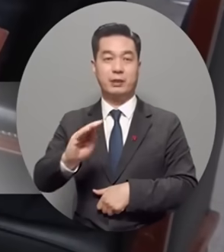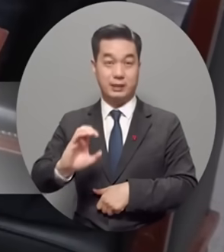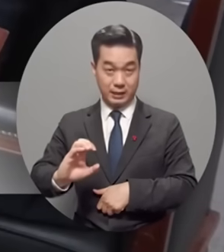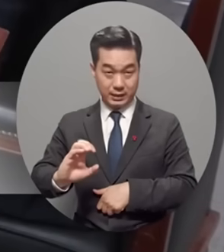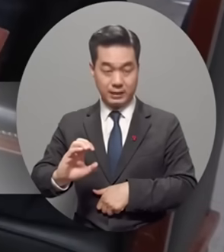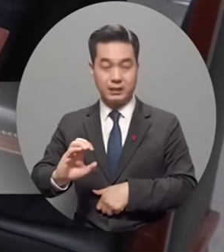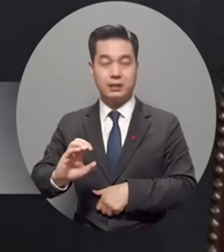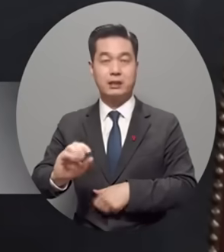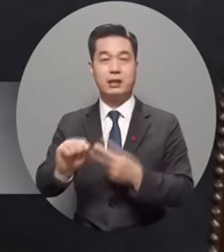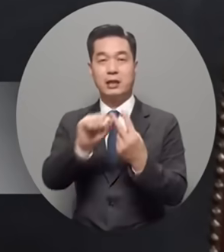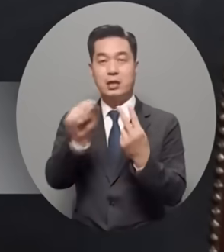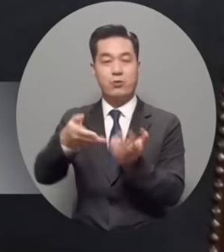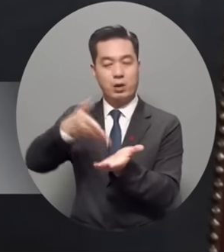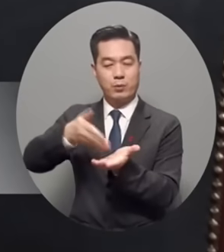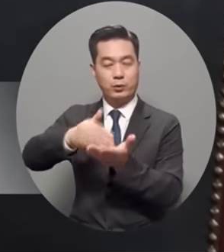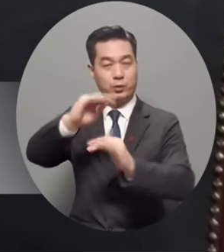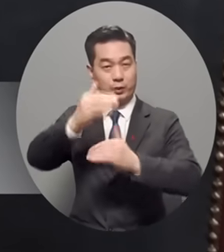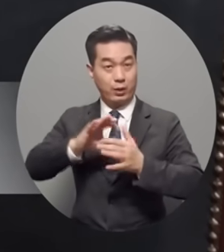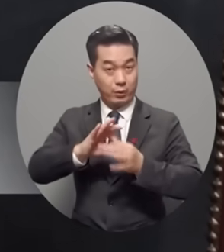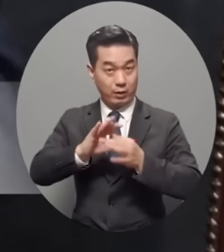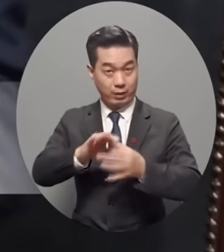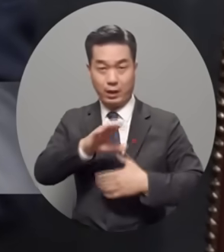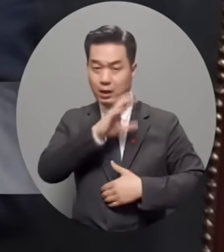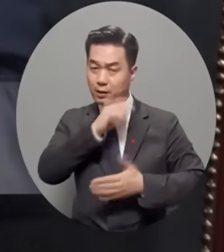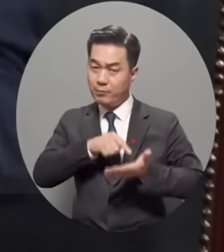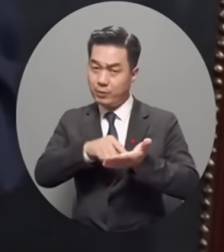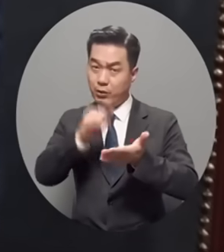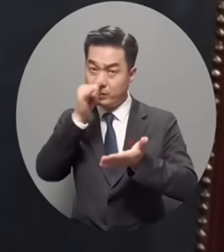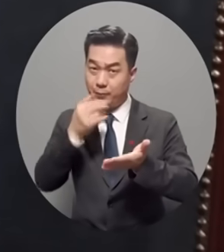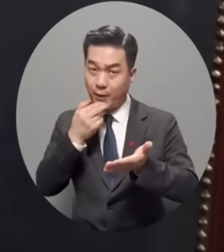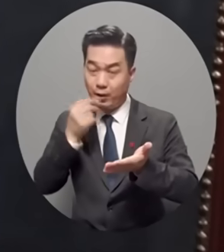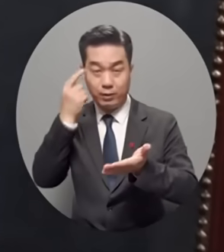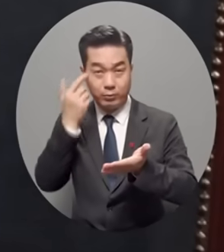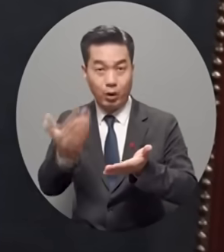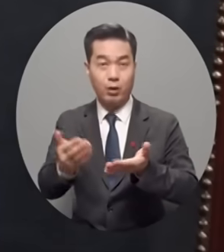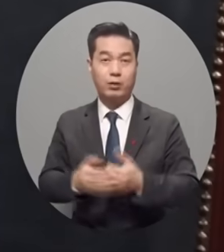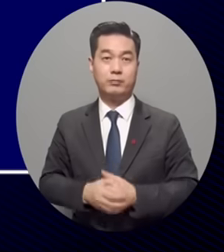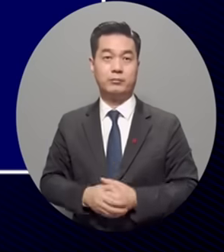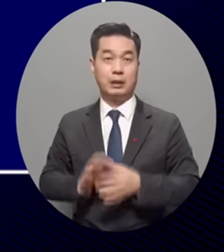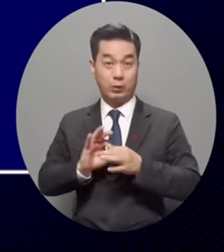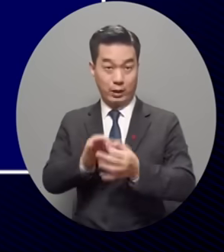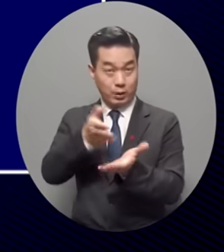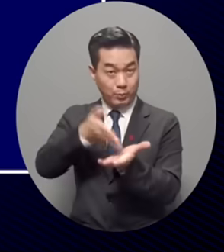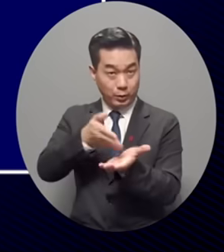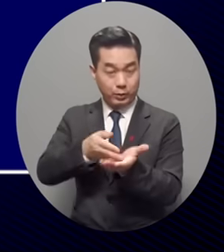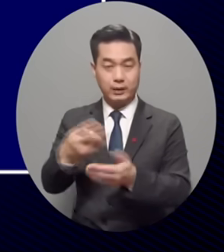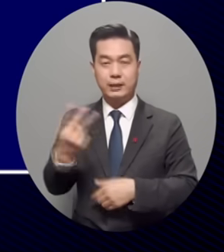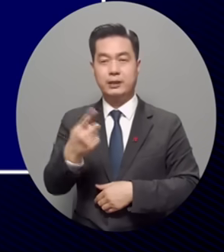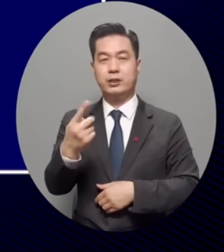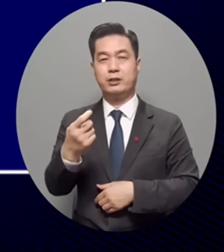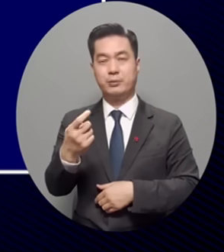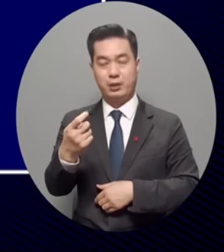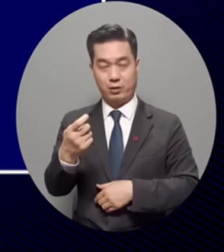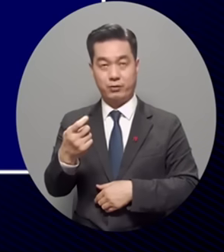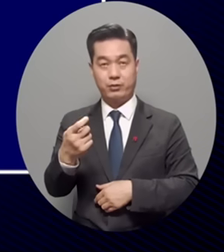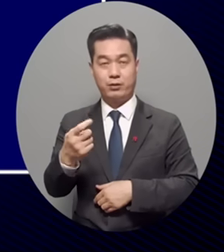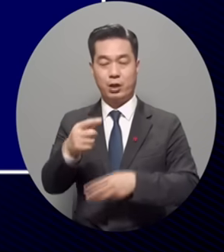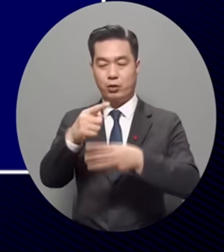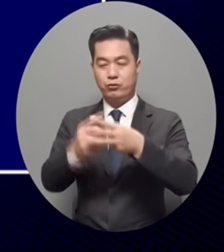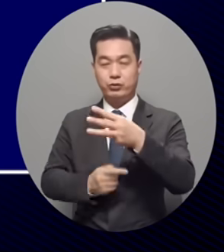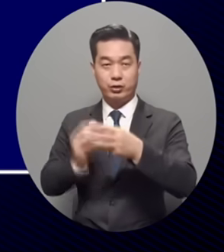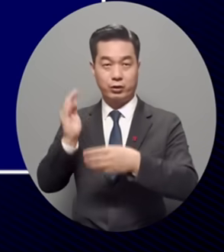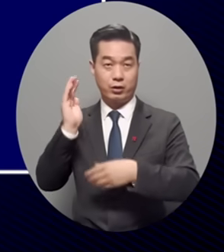2월 보도한 내용과 관련된 민원이 없었는지 물었습니다. 해당 보도는 2011년 당시 윤석열 대검